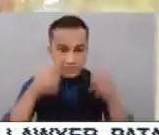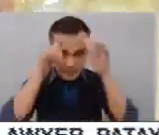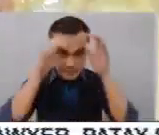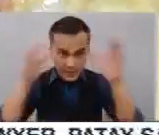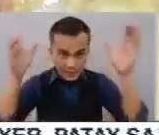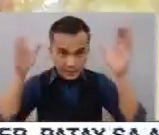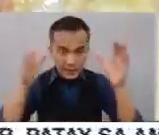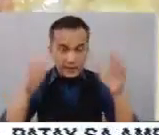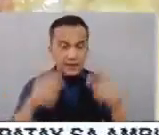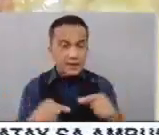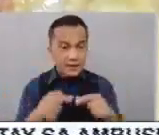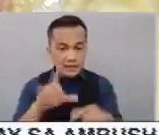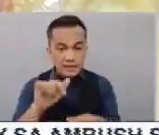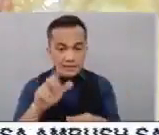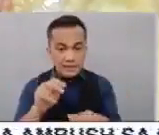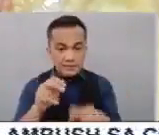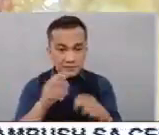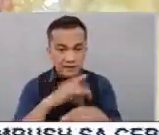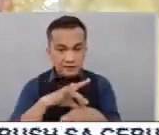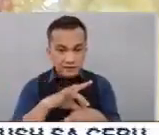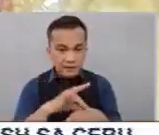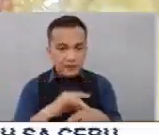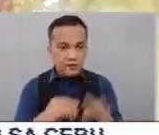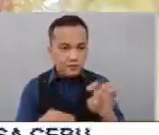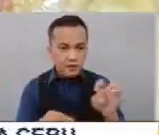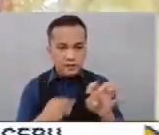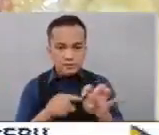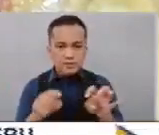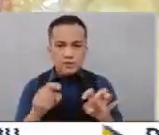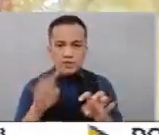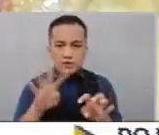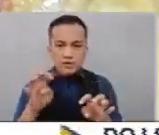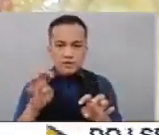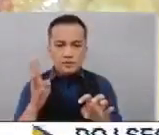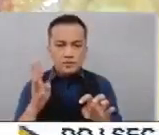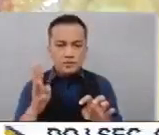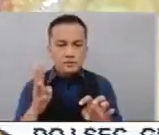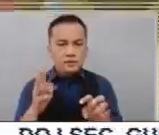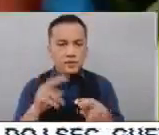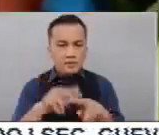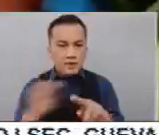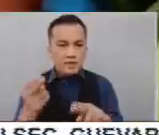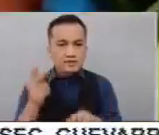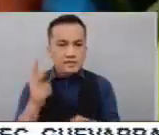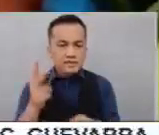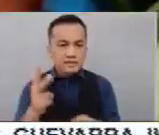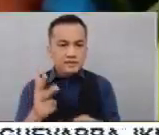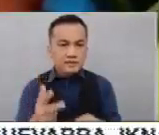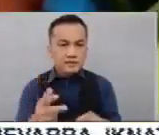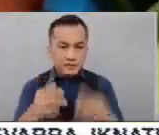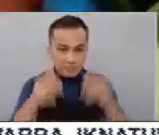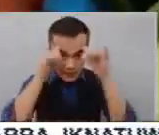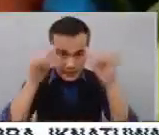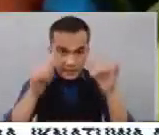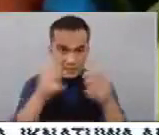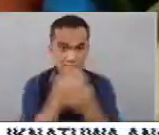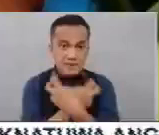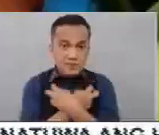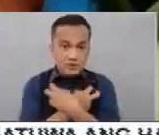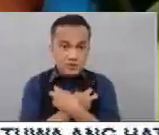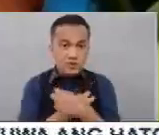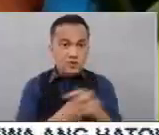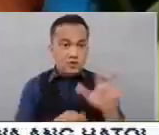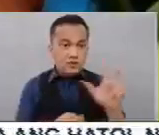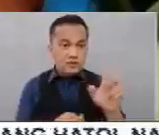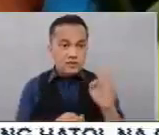200 to 220 pesos per kilo. Ang carrots, 130 to 180 pesos per kilo.